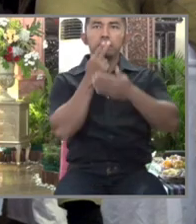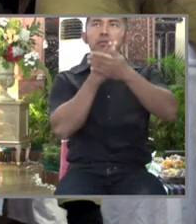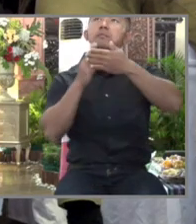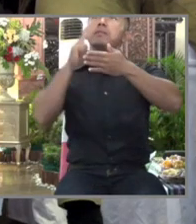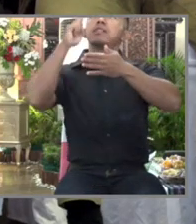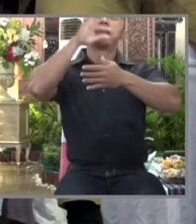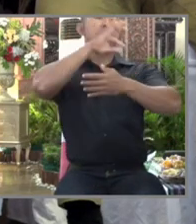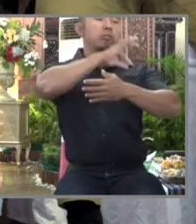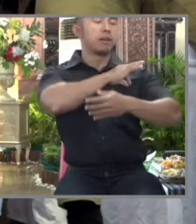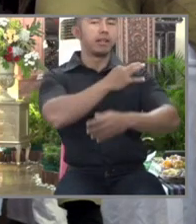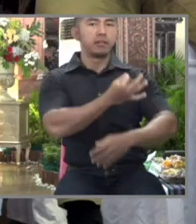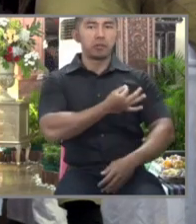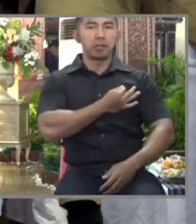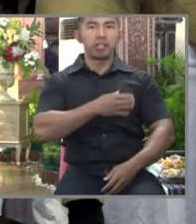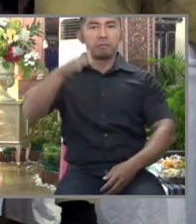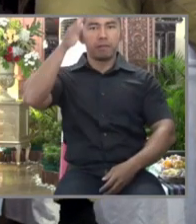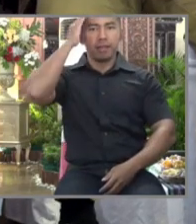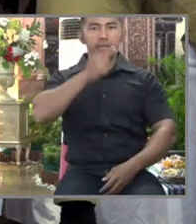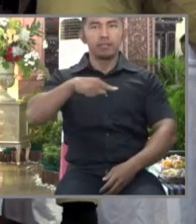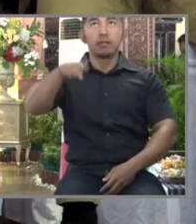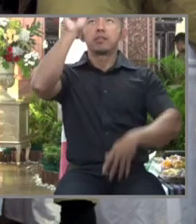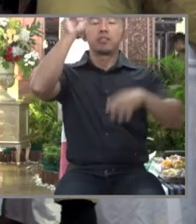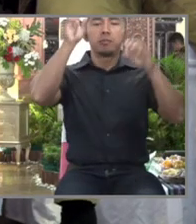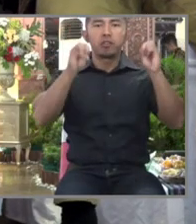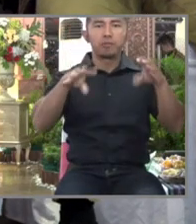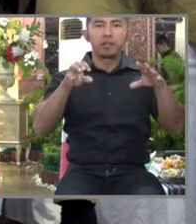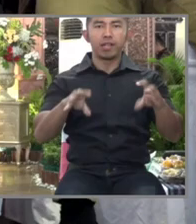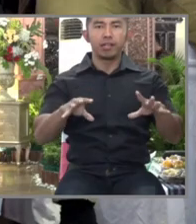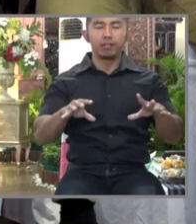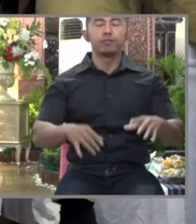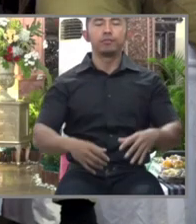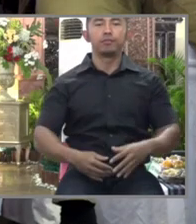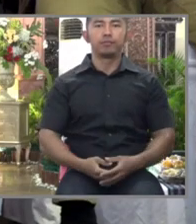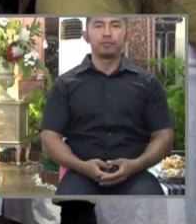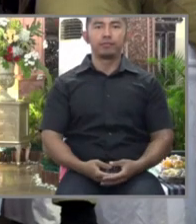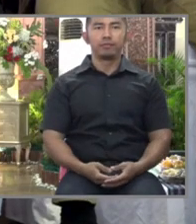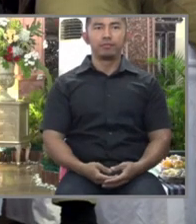Bismillahirrahmanirrahim. Assalamualaikum warahmatullahi wabarakatuh.